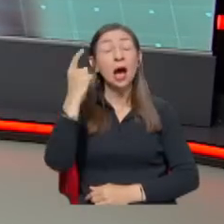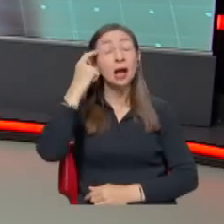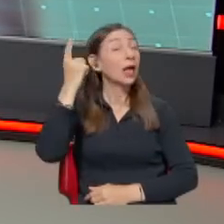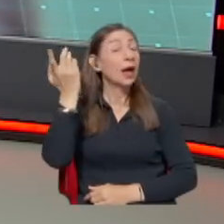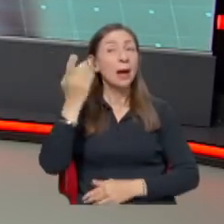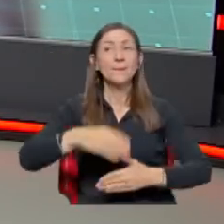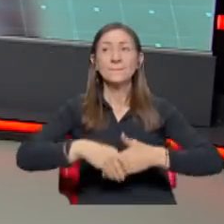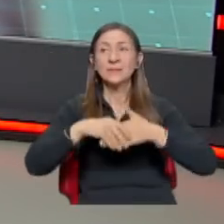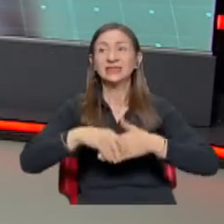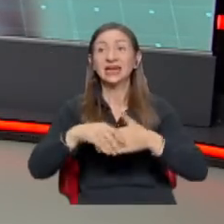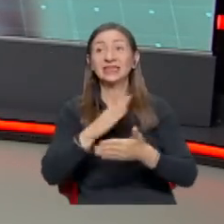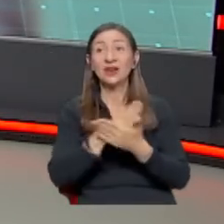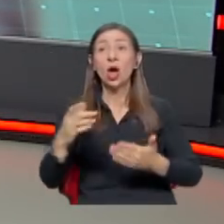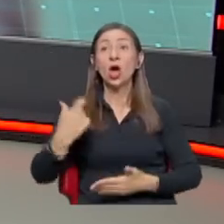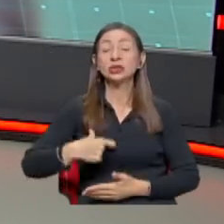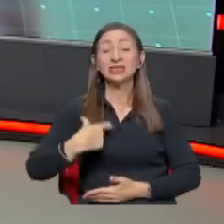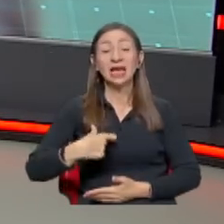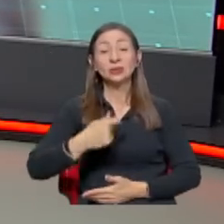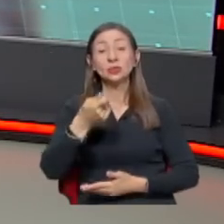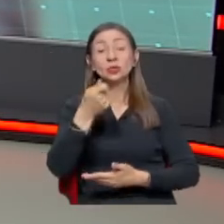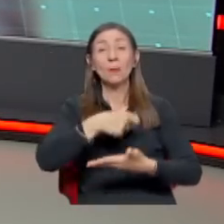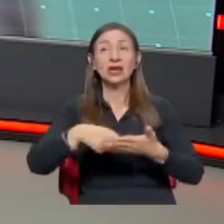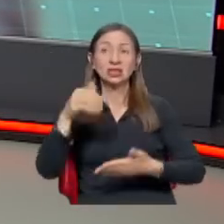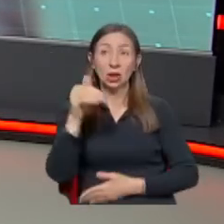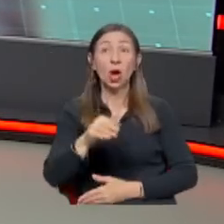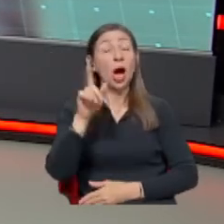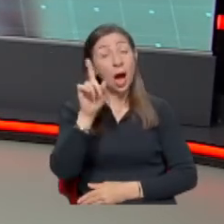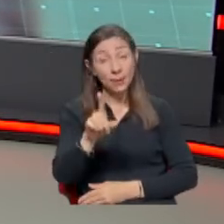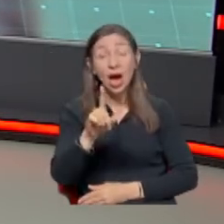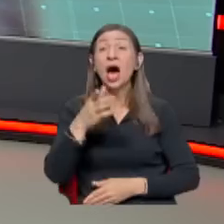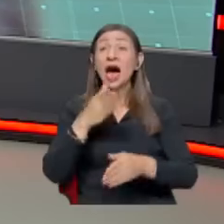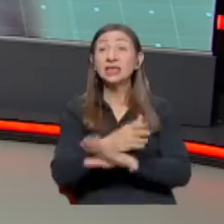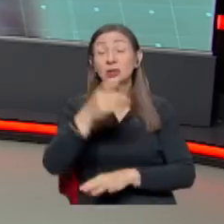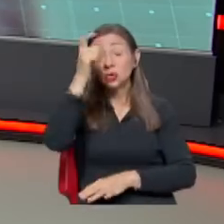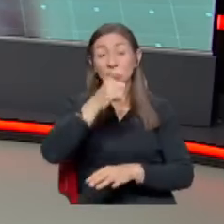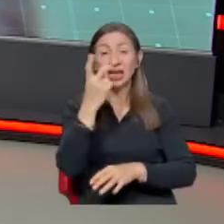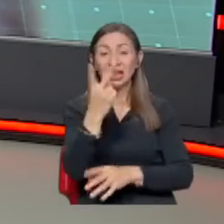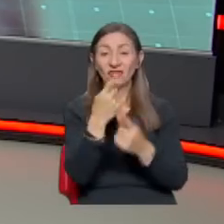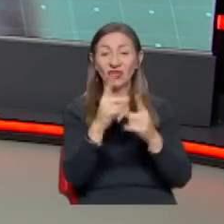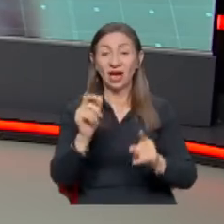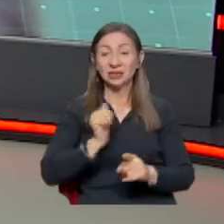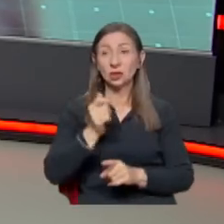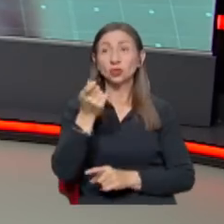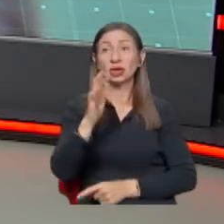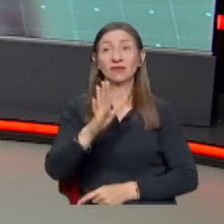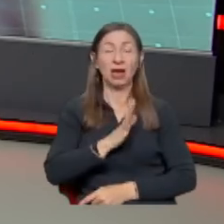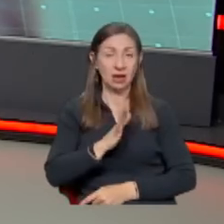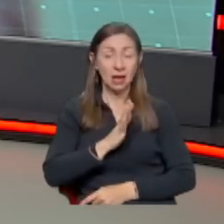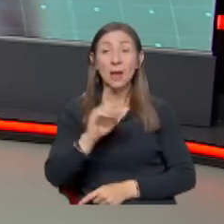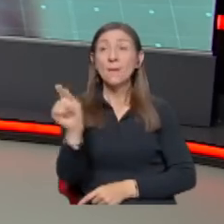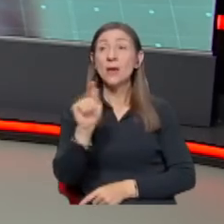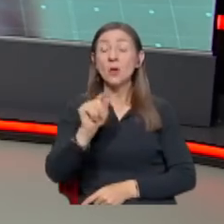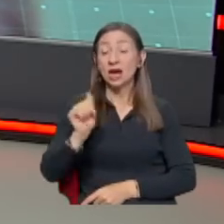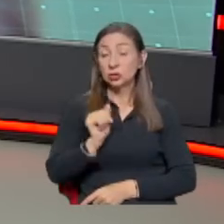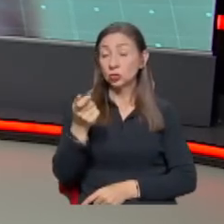akla pazarlığı süren özel sektör ücreti geliyor. Ama aslında Türkiye'de iki farklı asgari ücret var.